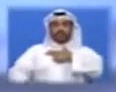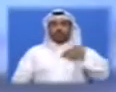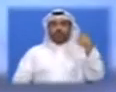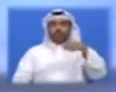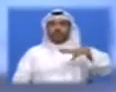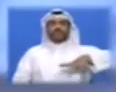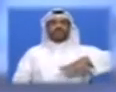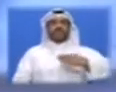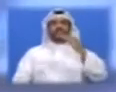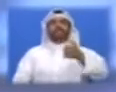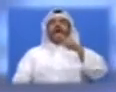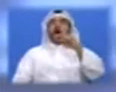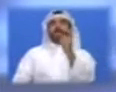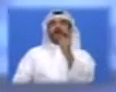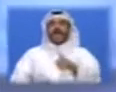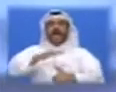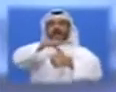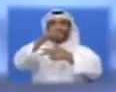الصباح رئيس مجلس الوزراء